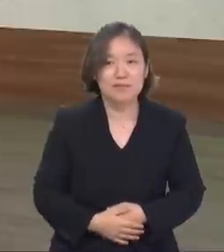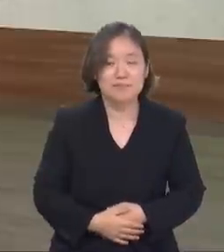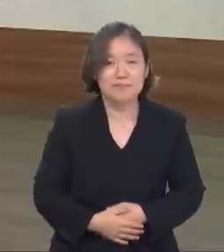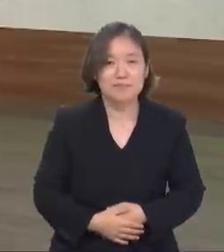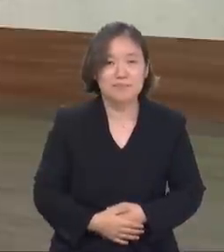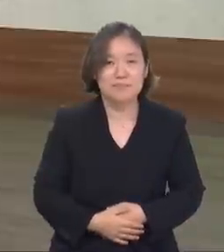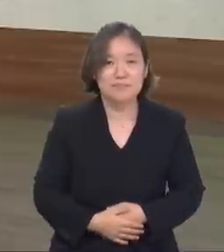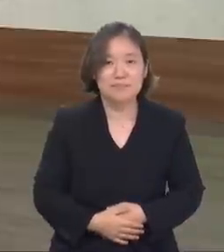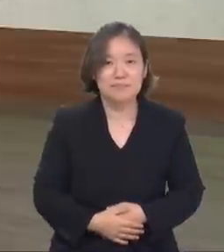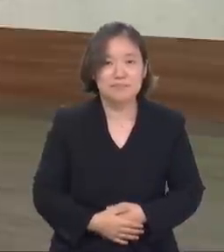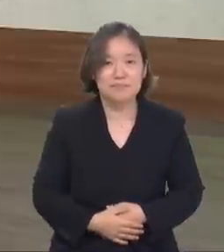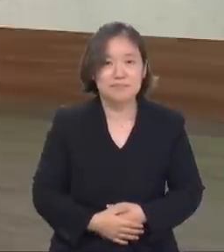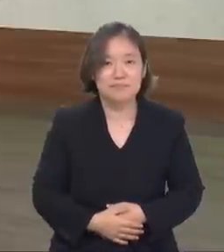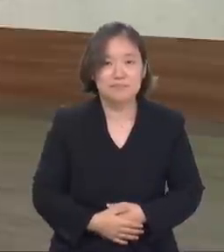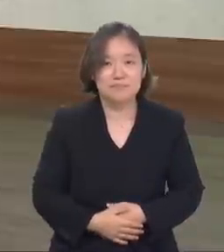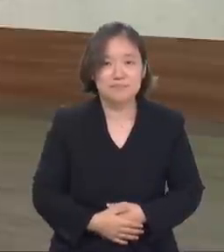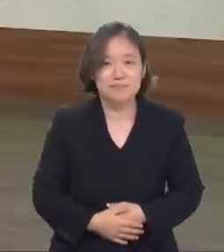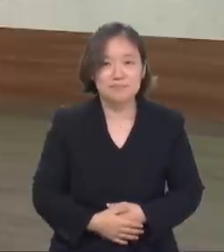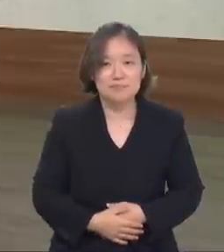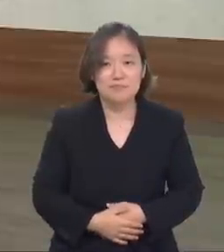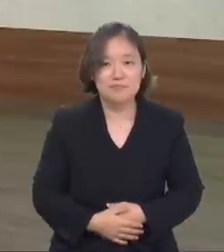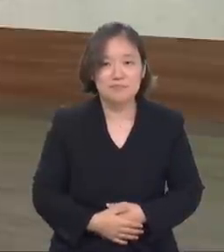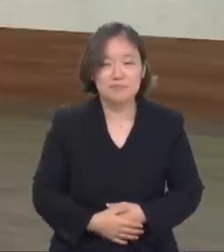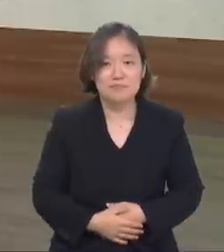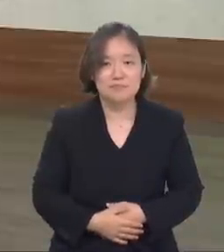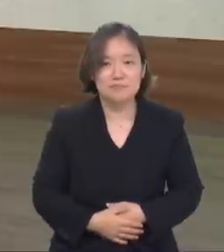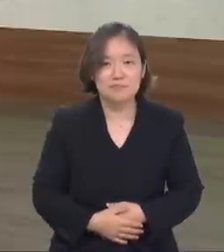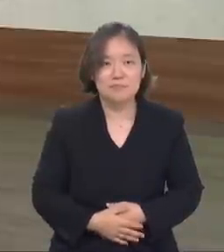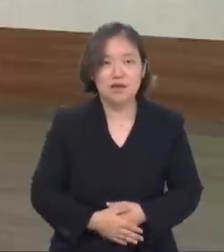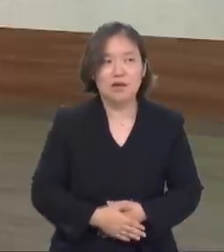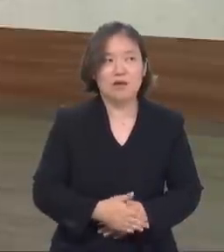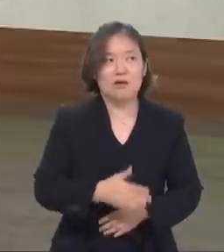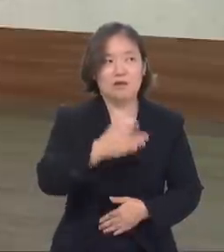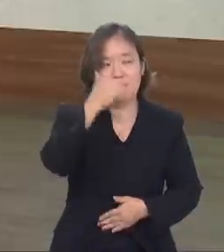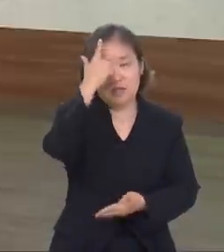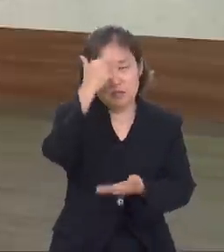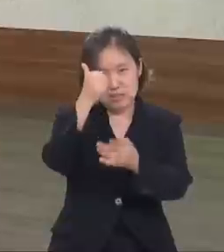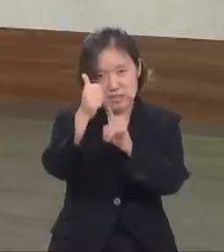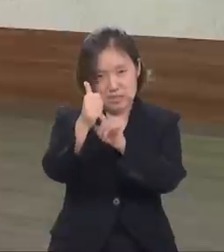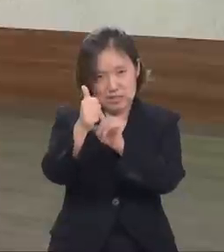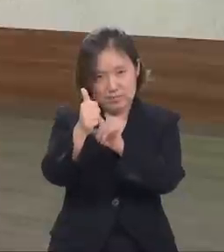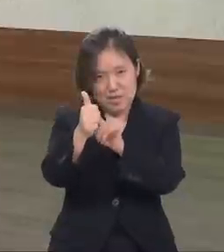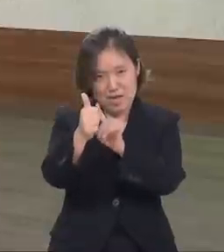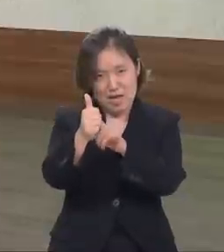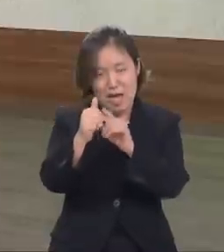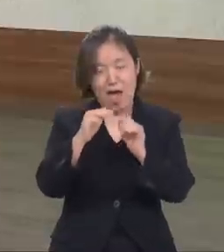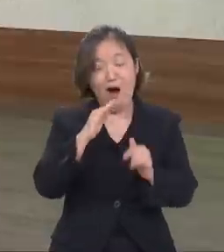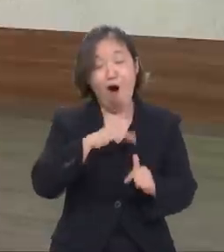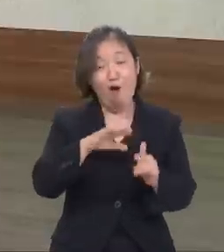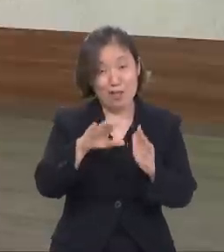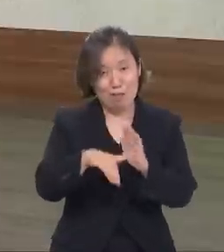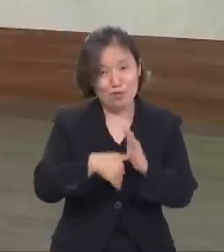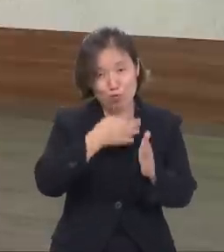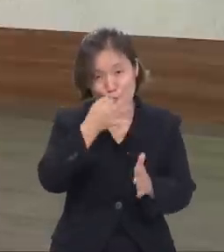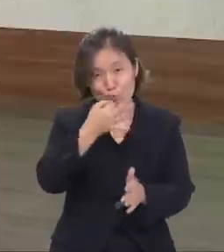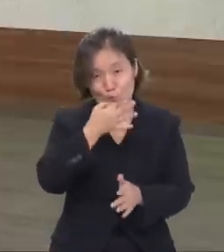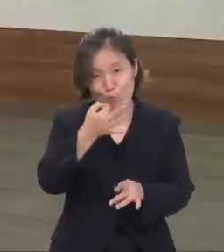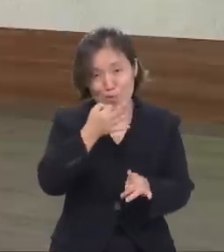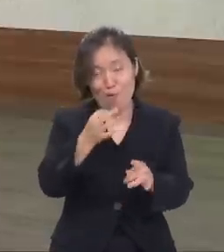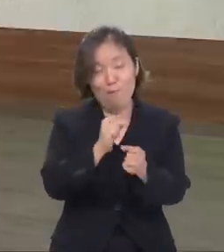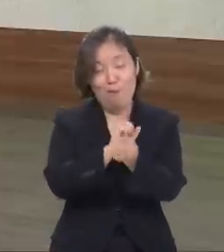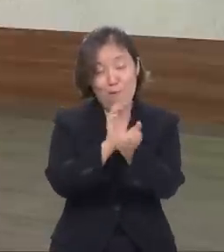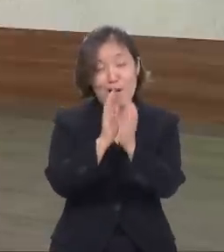그러면서 스님이 평생 어렸을 때부터 독송하던 법화경 그